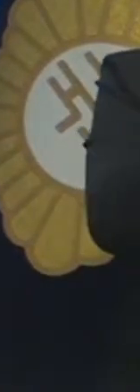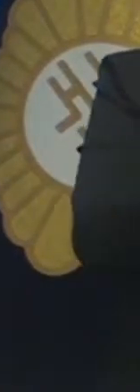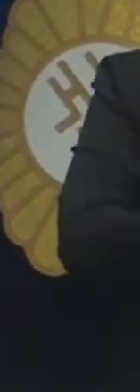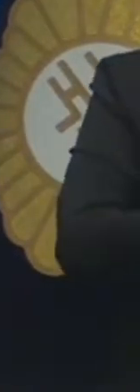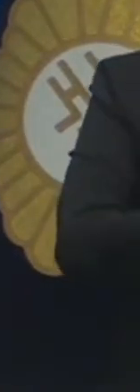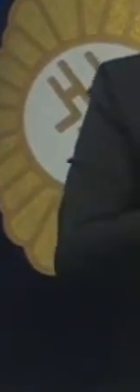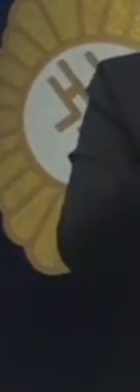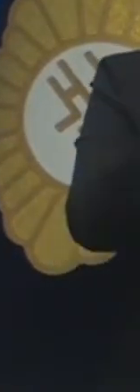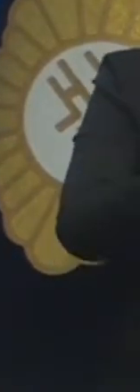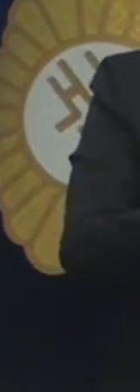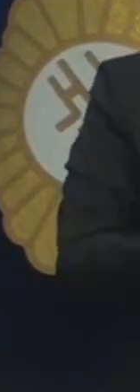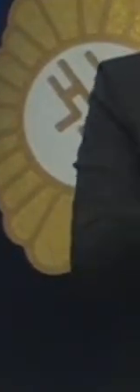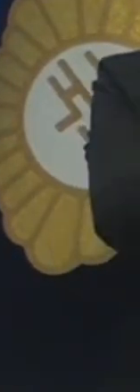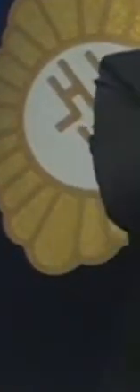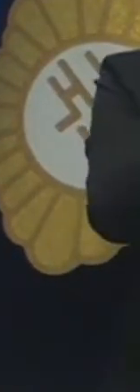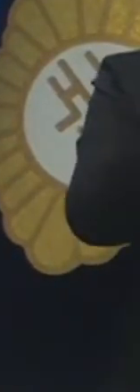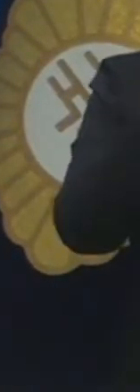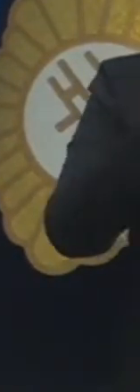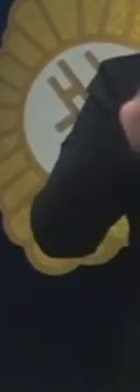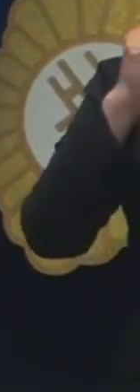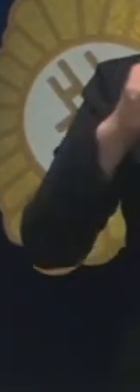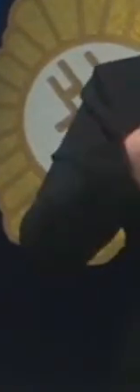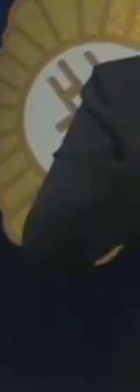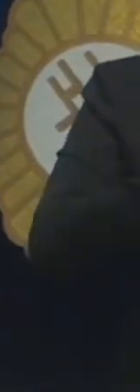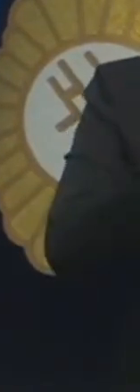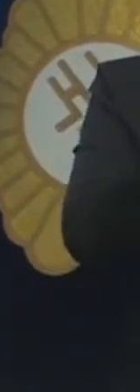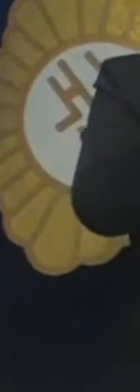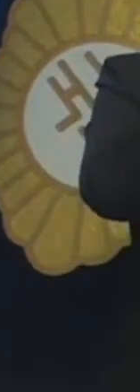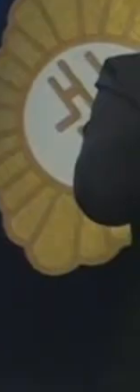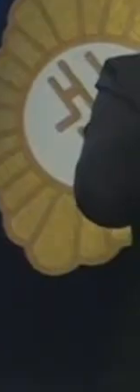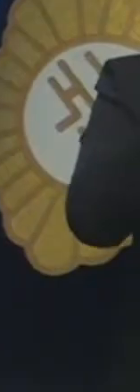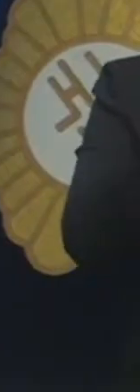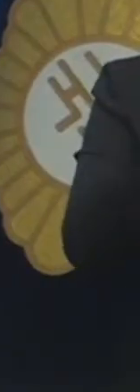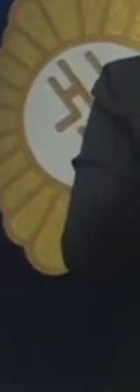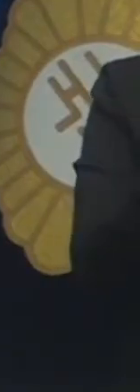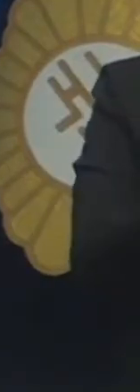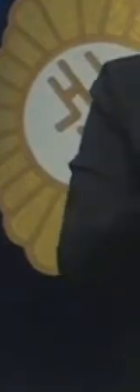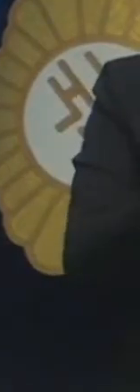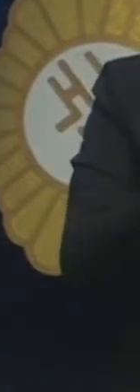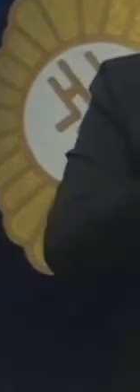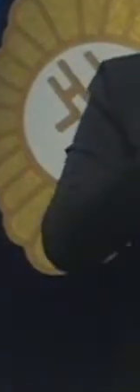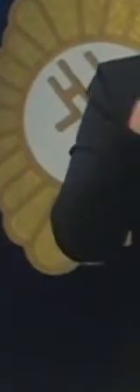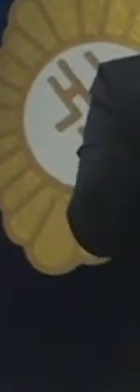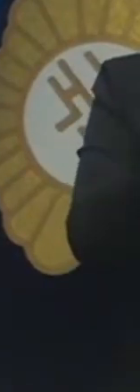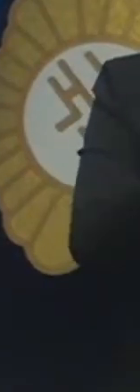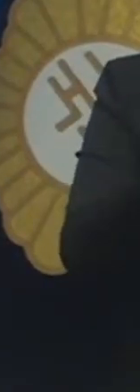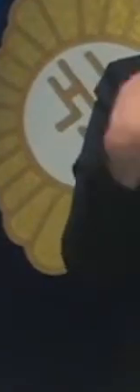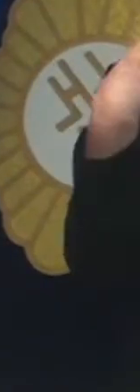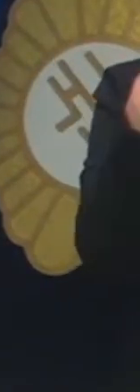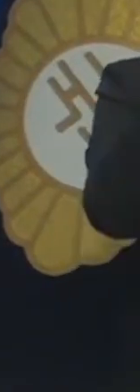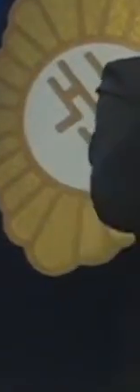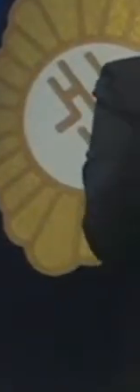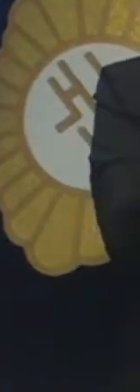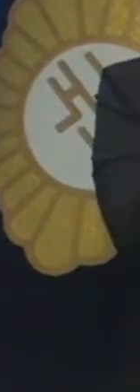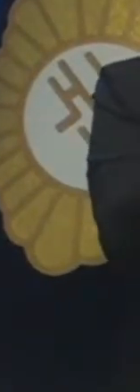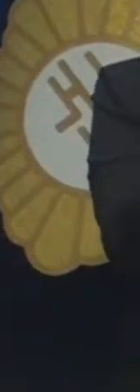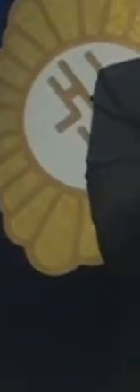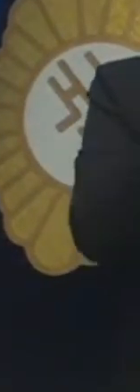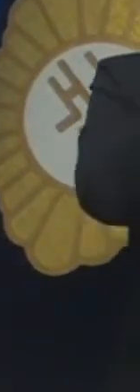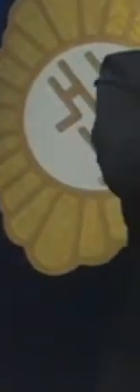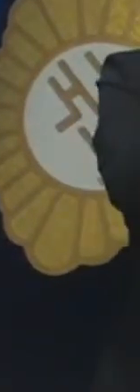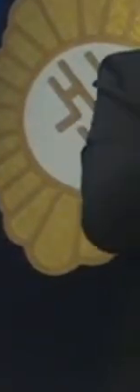자산입니다. MBK는 단지 자신만의 이익을 추구하는 먹튀 행위를 멈추고 책임 있는 직접 투자를